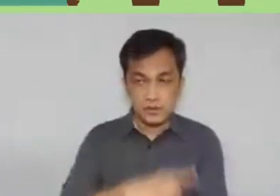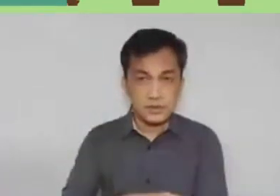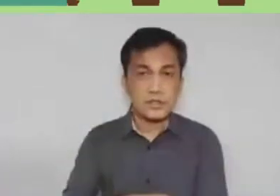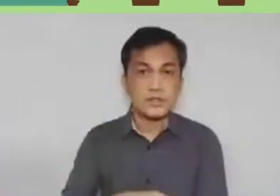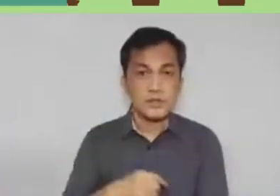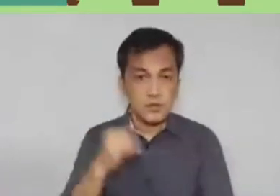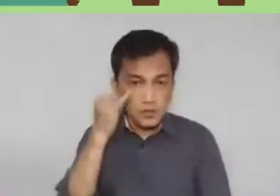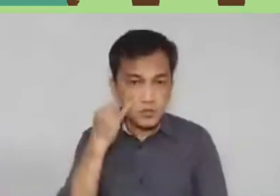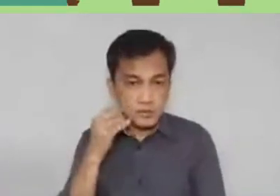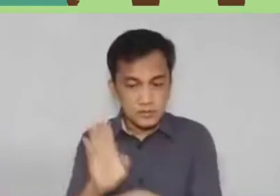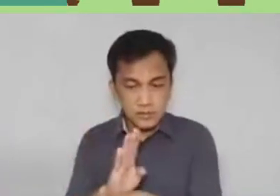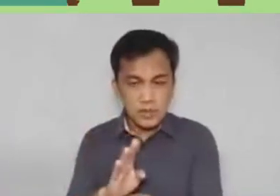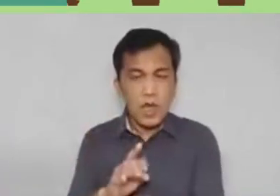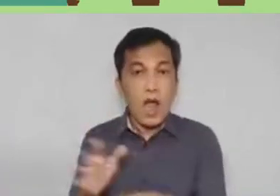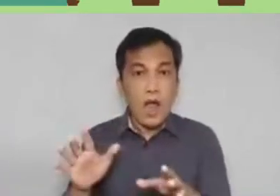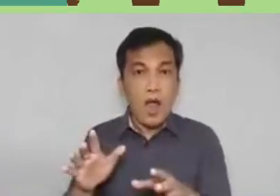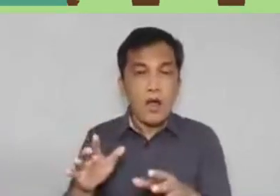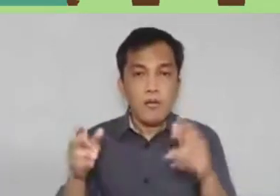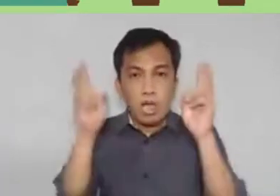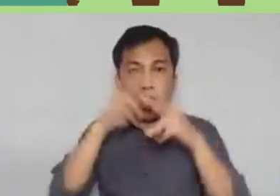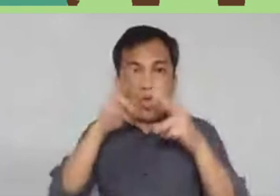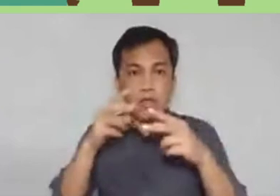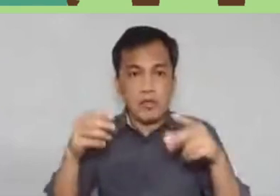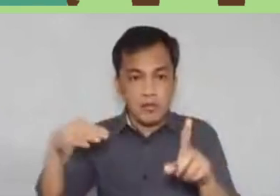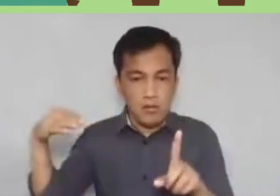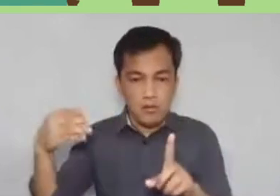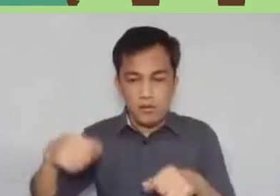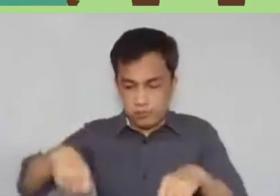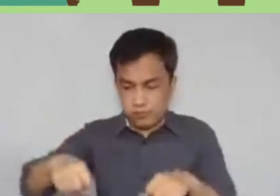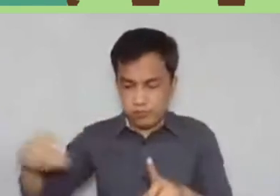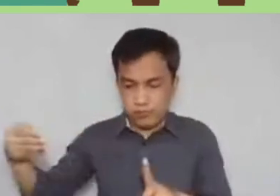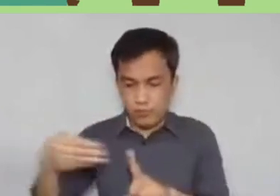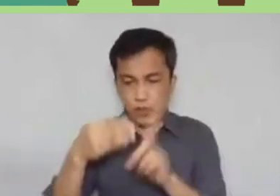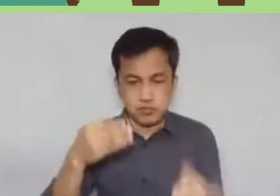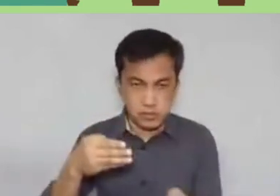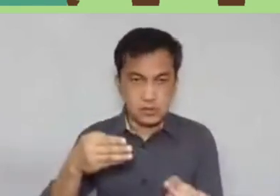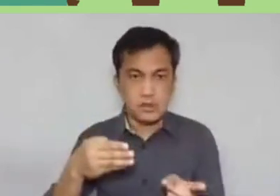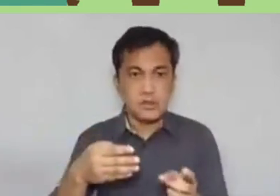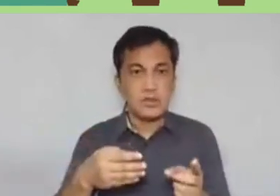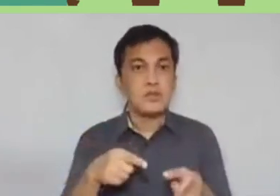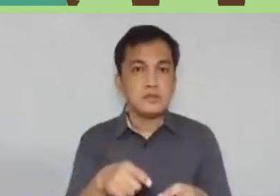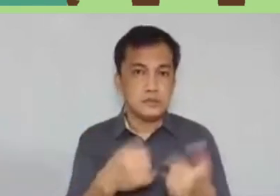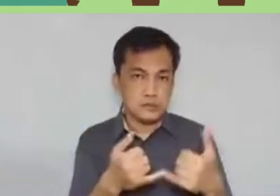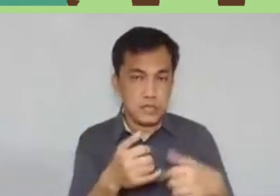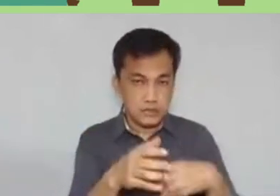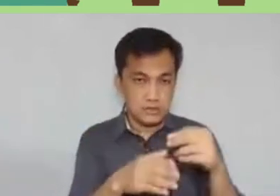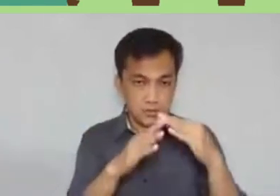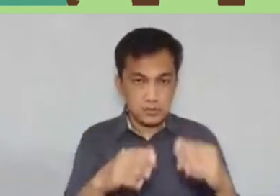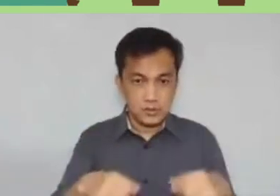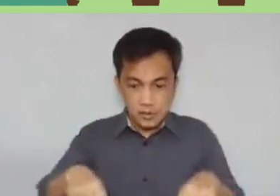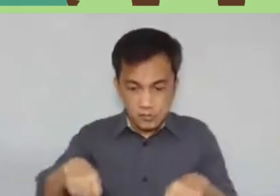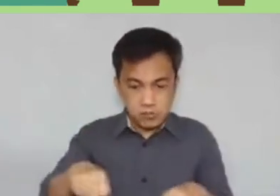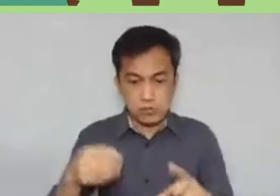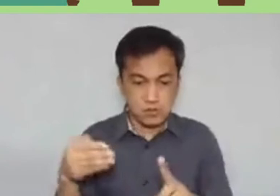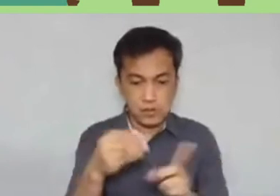ay di sinasadyang nabangga ng isang motorsiklo habang naglalaro sa labas ng kanilang bahay. Ang nagmamanehong nakabangga